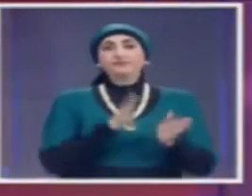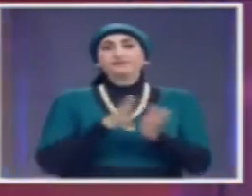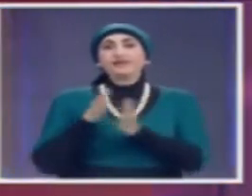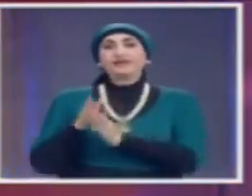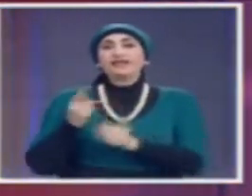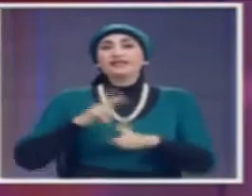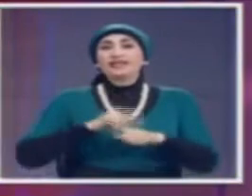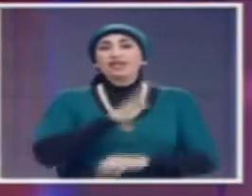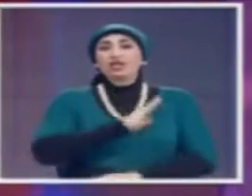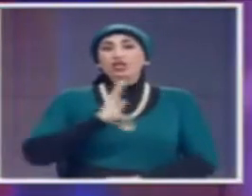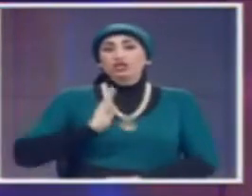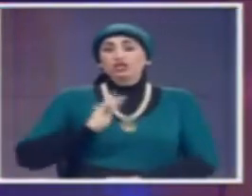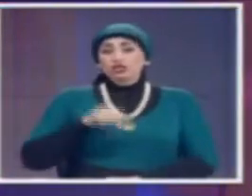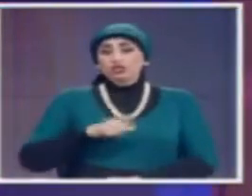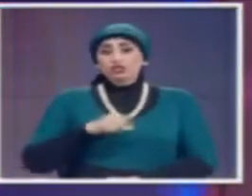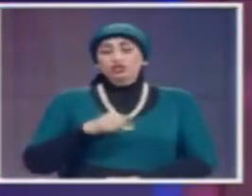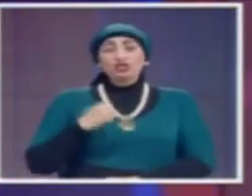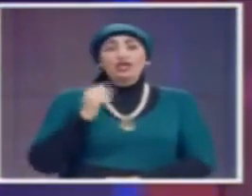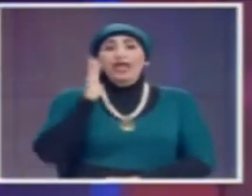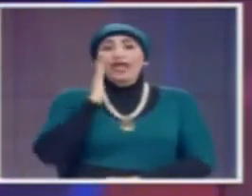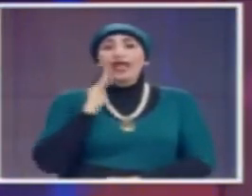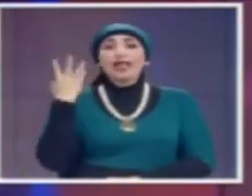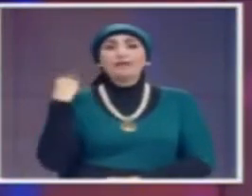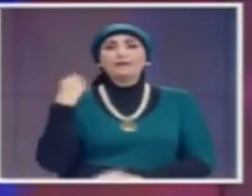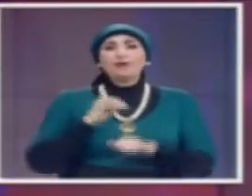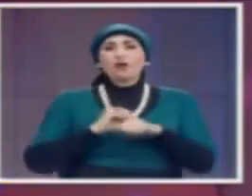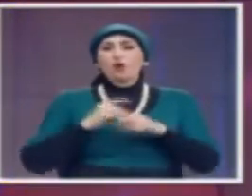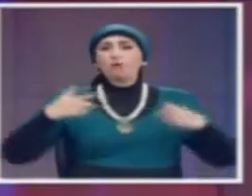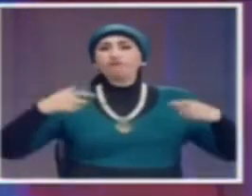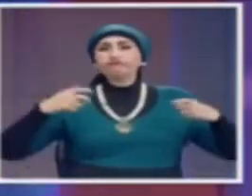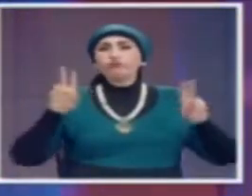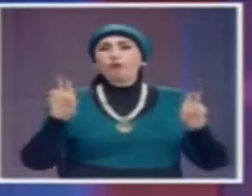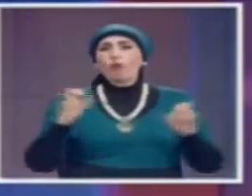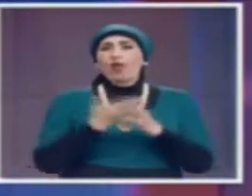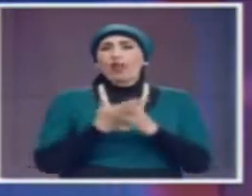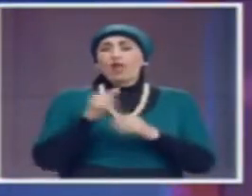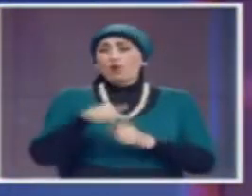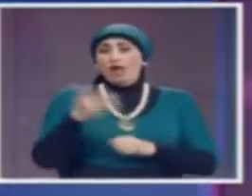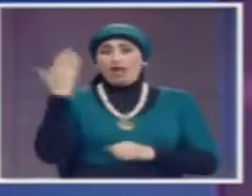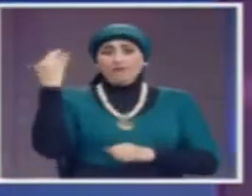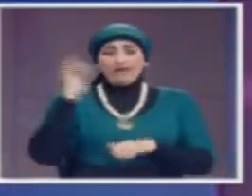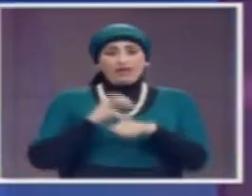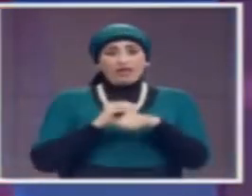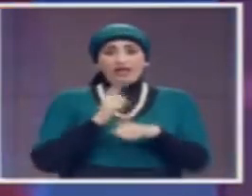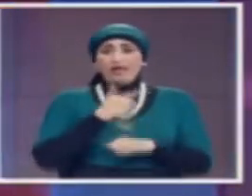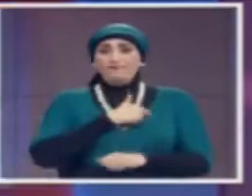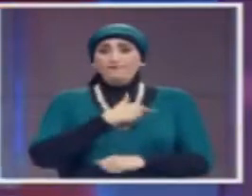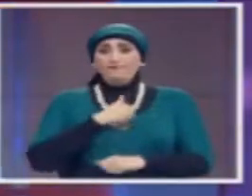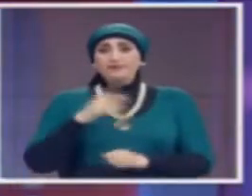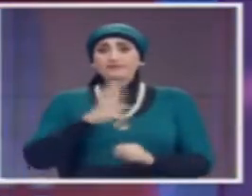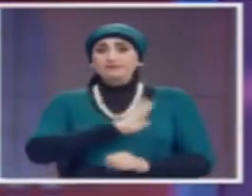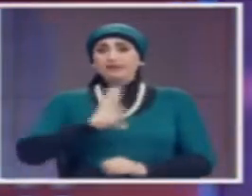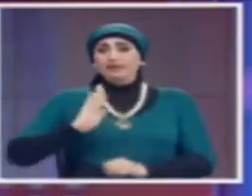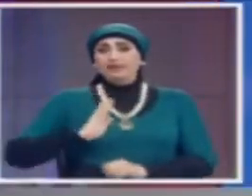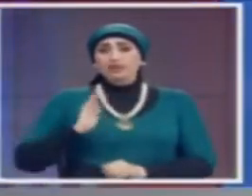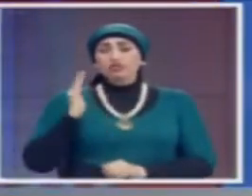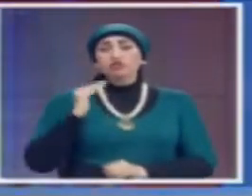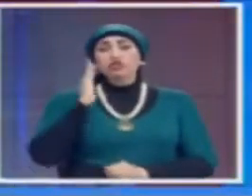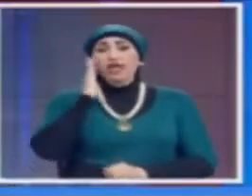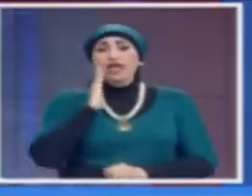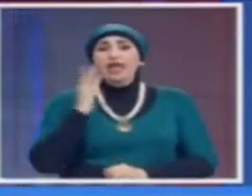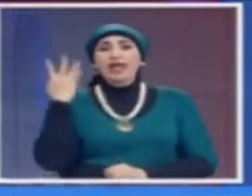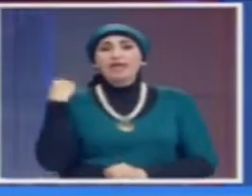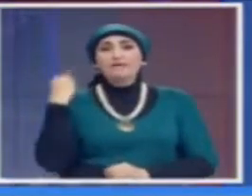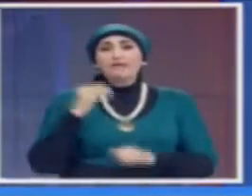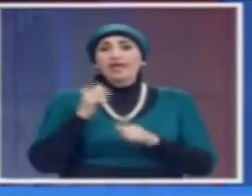جدد الجيش الوطني الليبي التزامه بهدنة وقف إطلاق النار التي أعلن عنها في السابق، وأكد المتحدث باسم الجيش